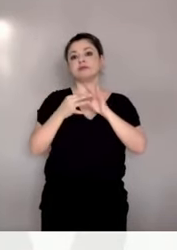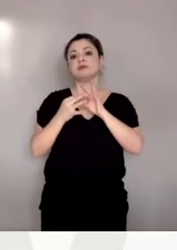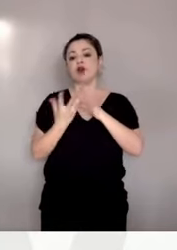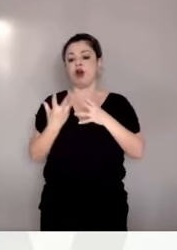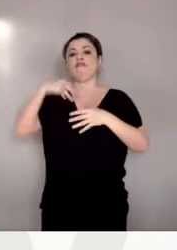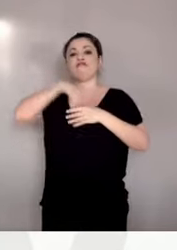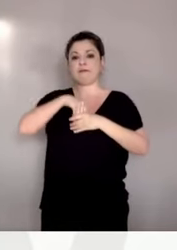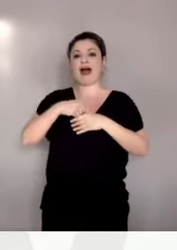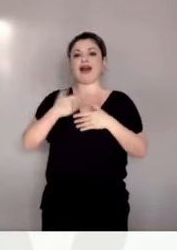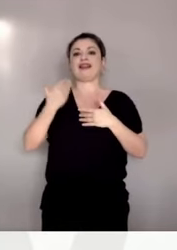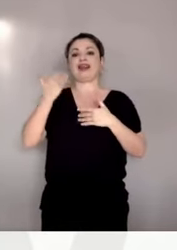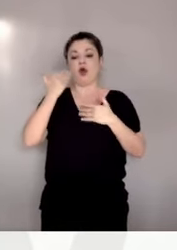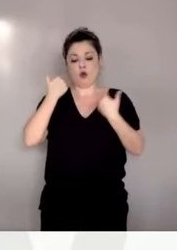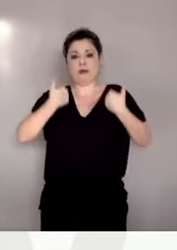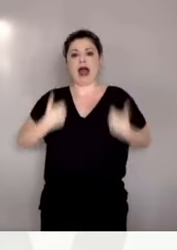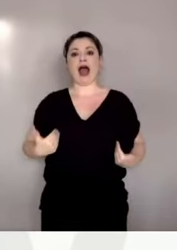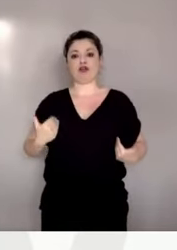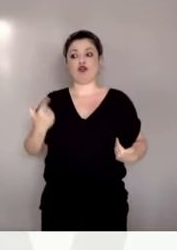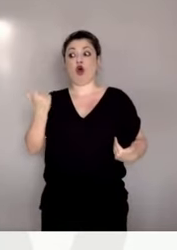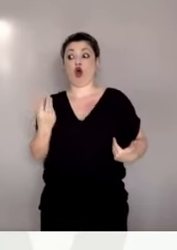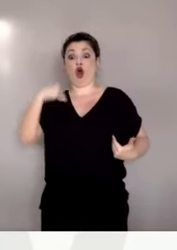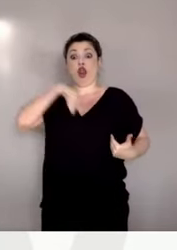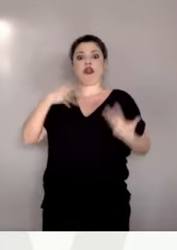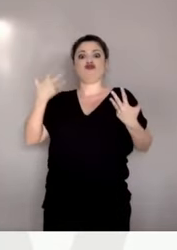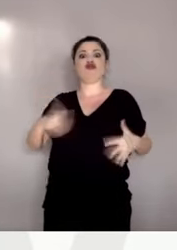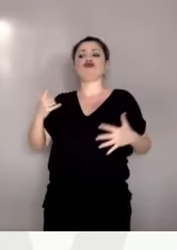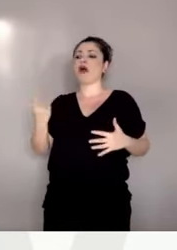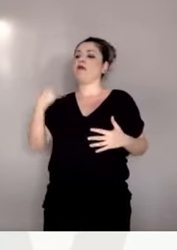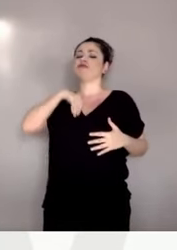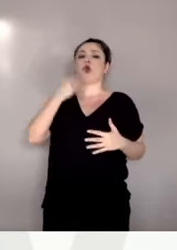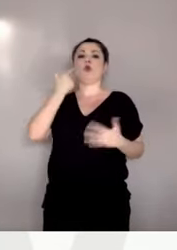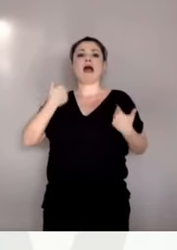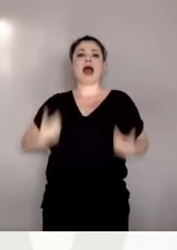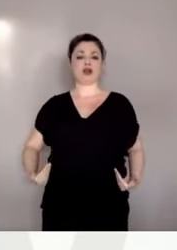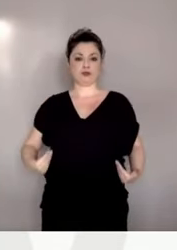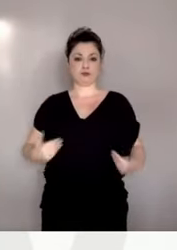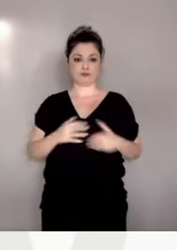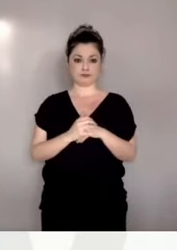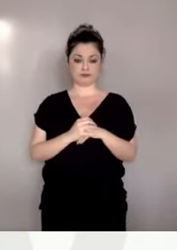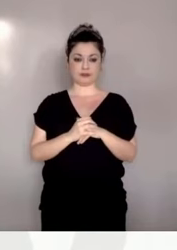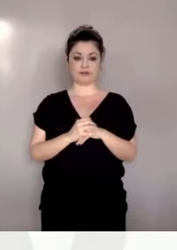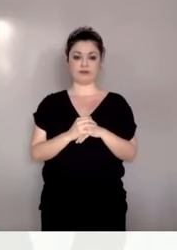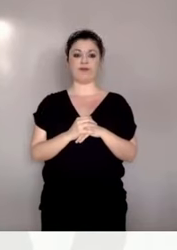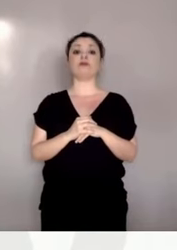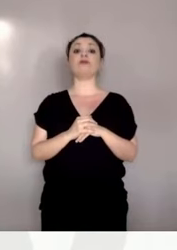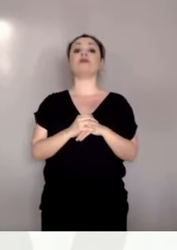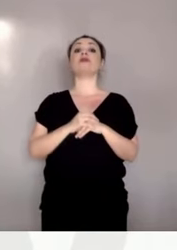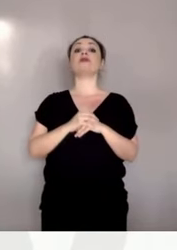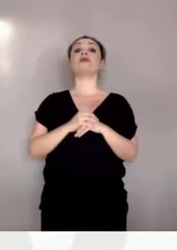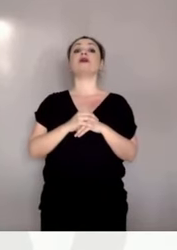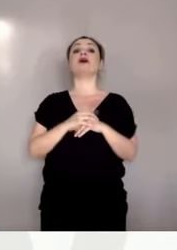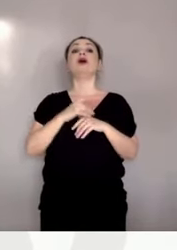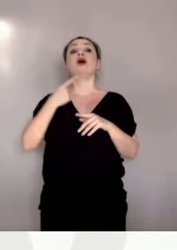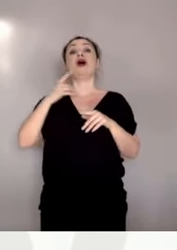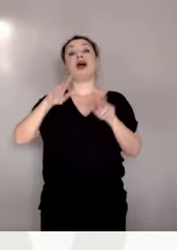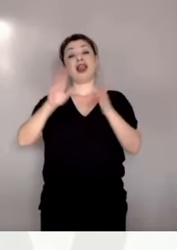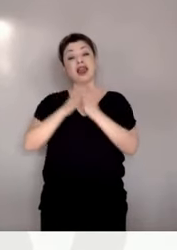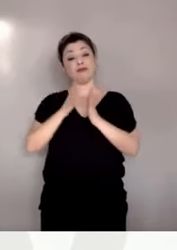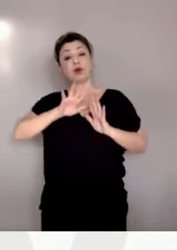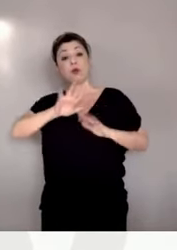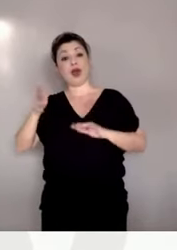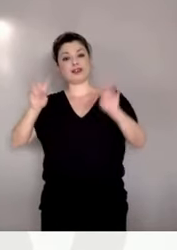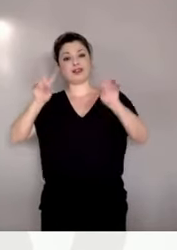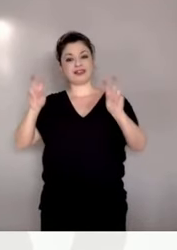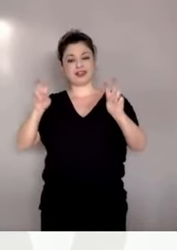dell'essere e dell'essere umano in particolare. Anche Un pensiero finito è un altro libro che